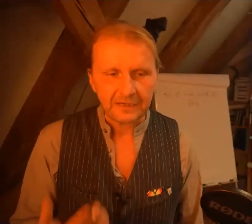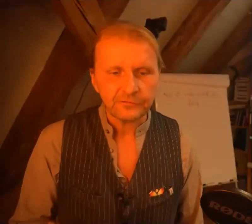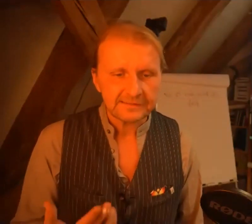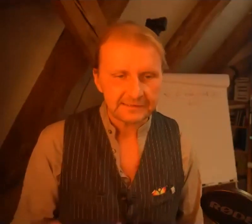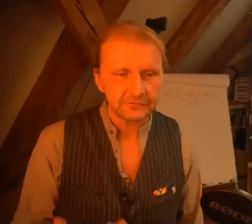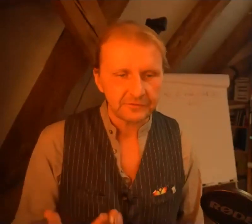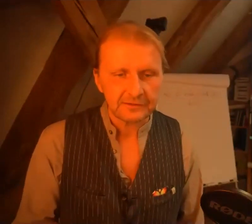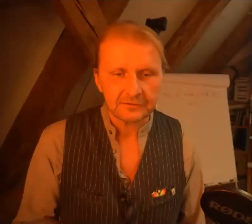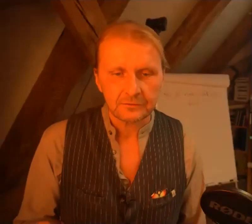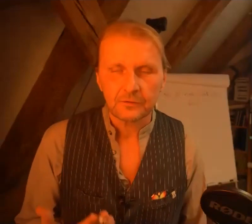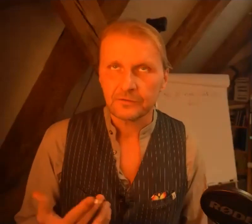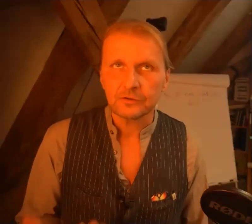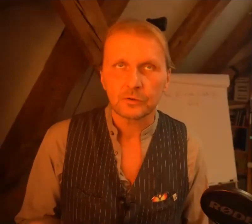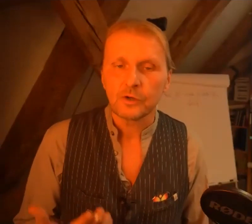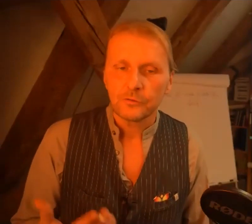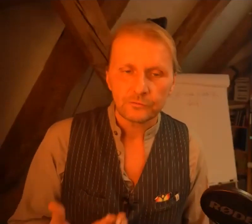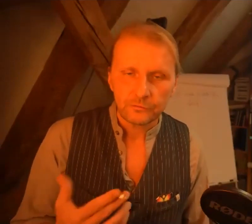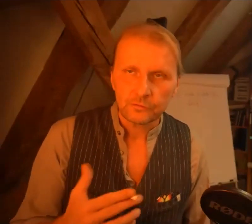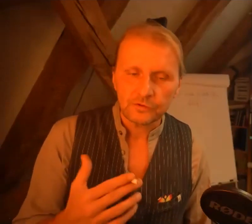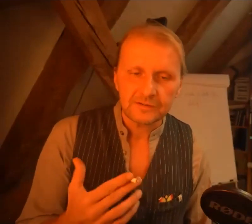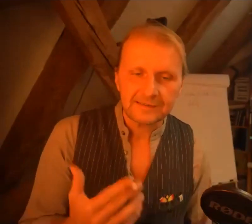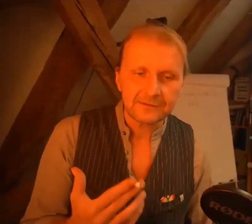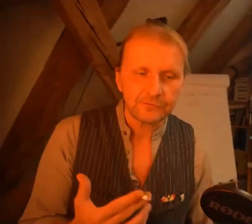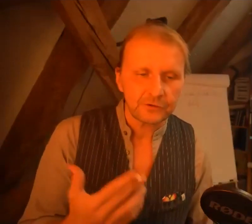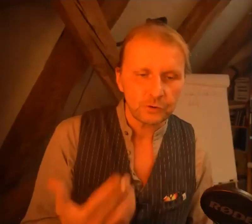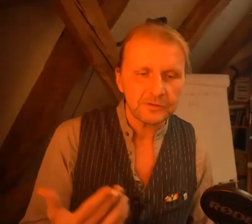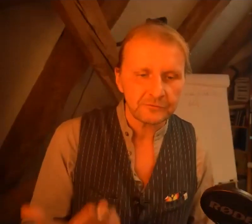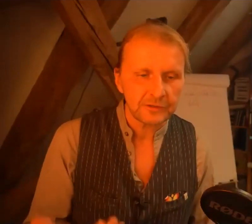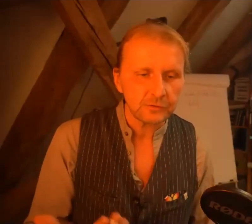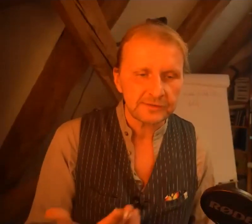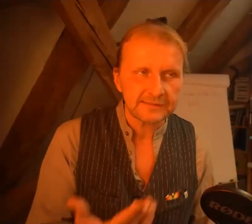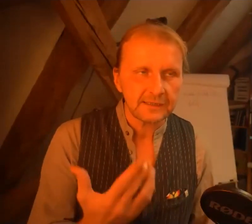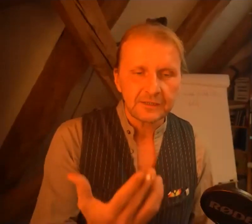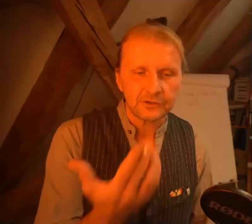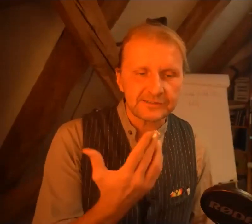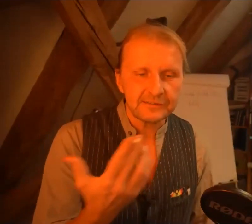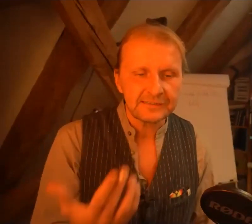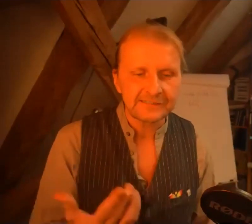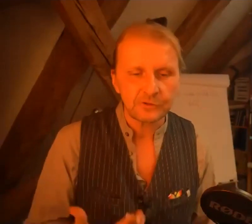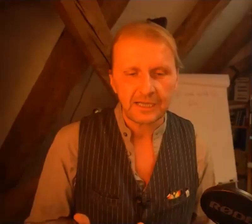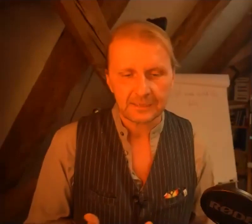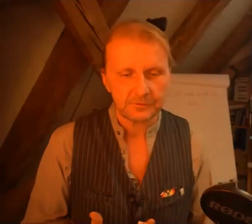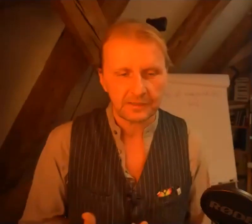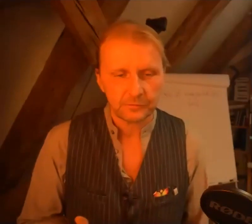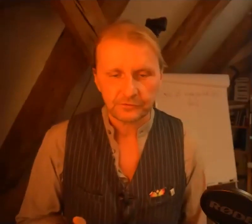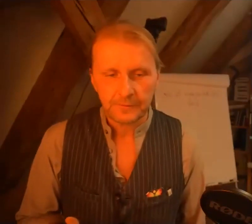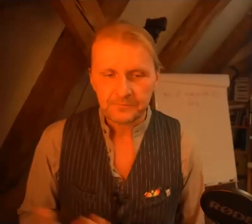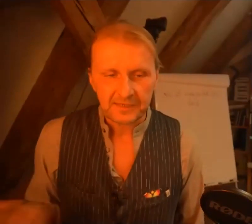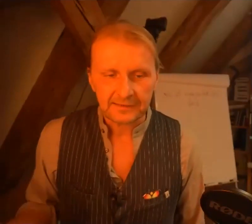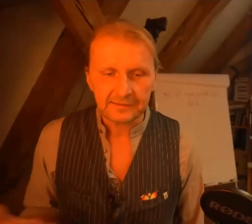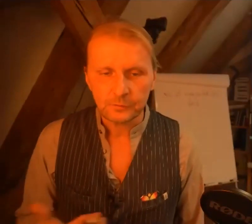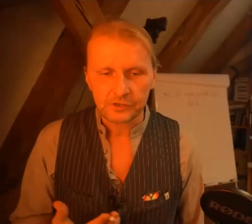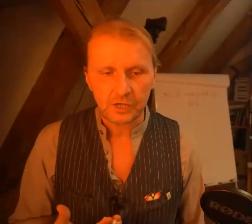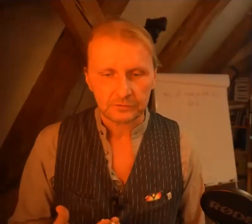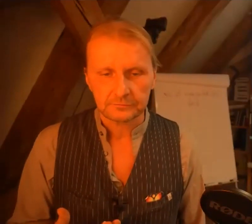Die langfristigen Wirkungen durch diese verdummende Wirkung dieser Toxine, die zurückgeatmet werden müssen,